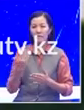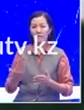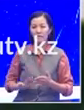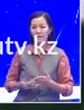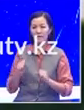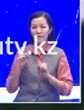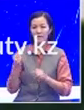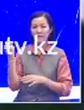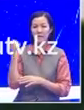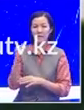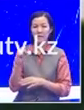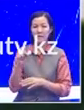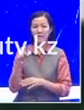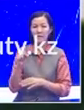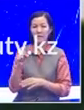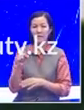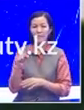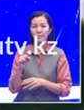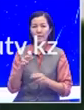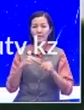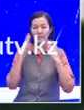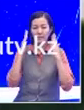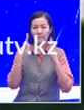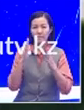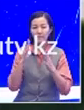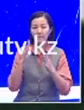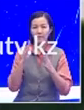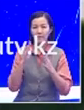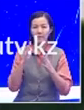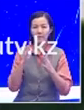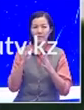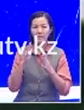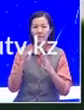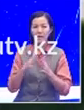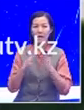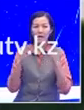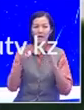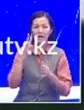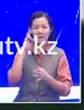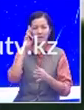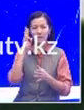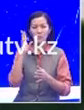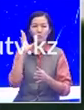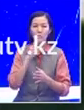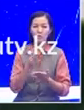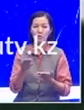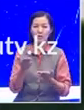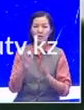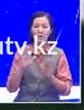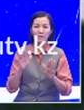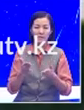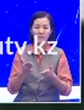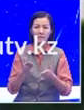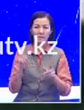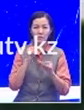детей адреналин и концентрирует все детское внимание на негативе, выходя через агрессию. Ребенок может попасть в такое же состояние в